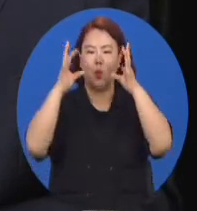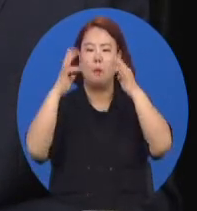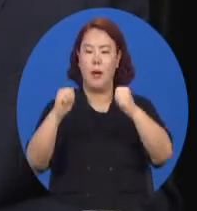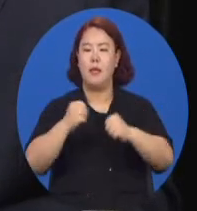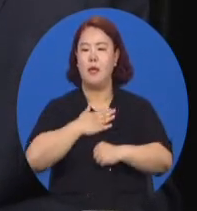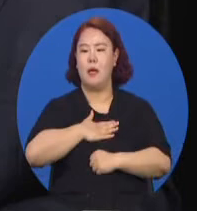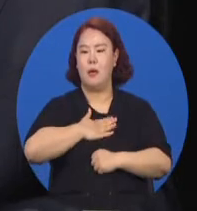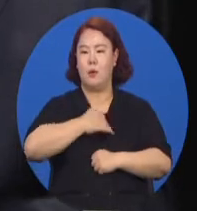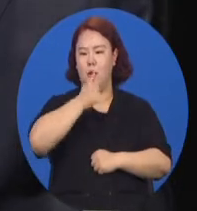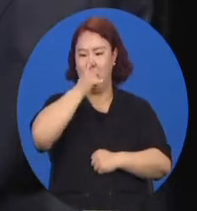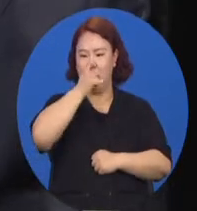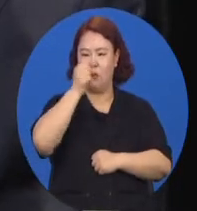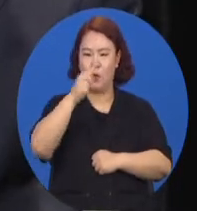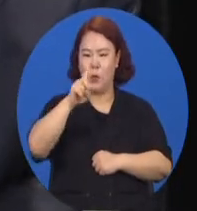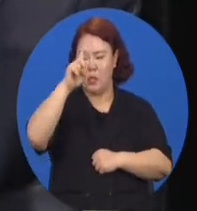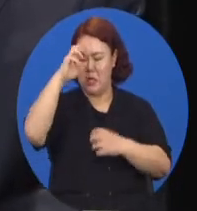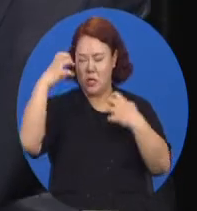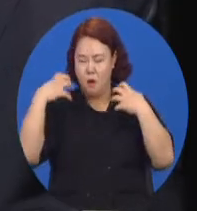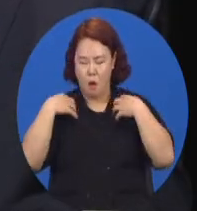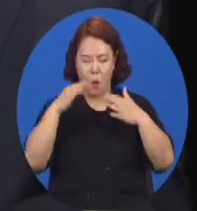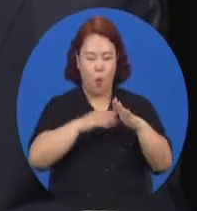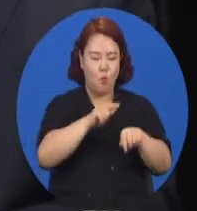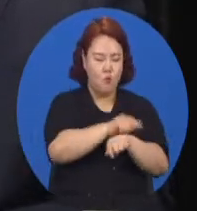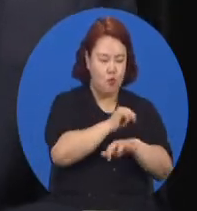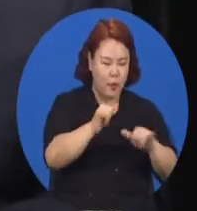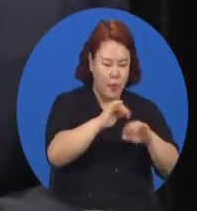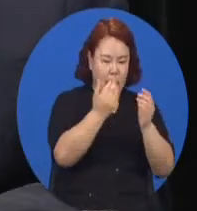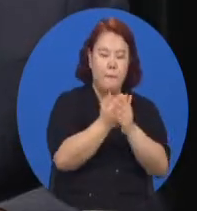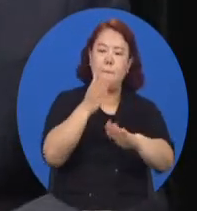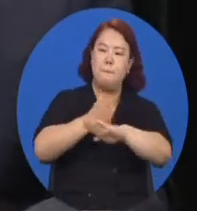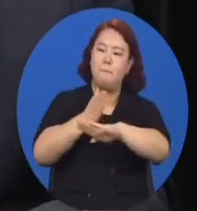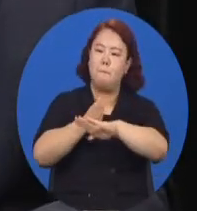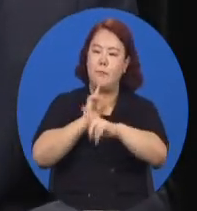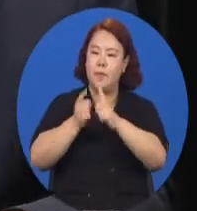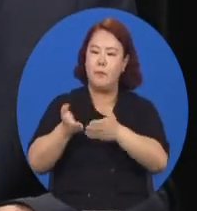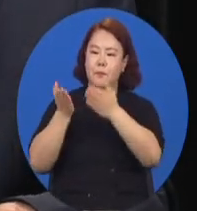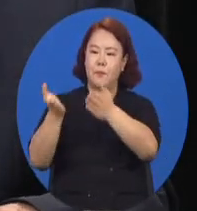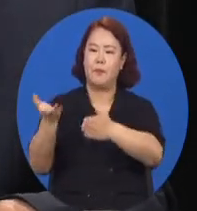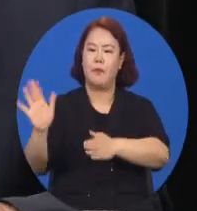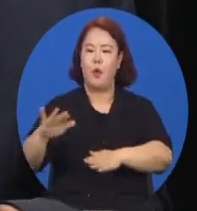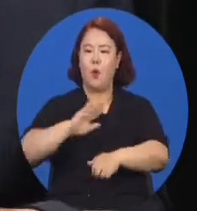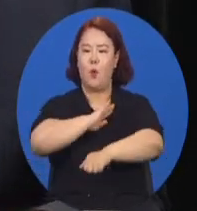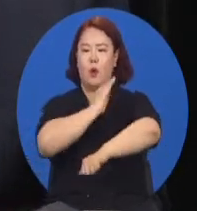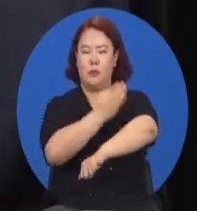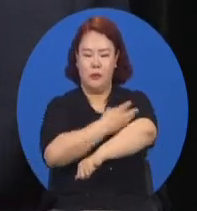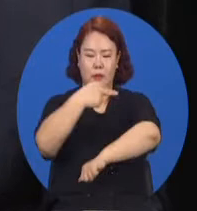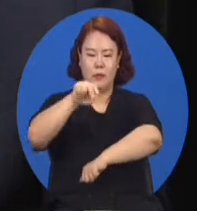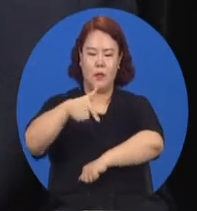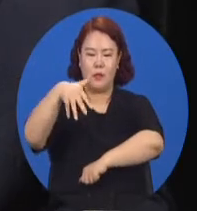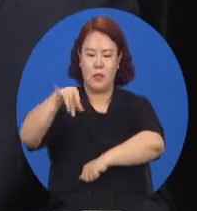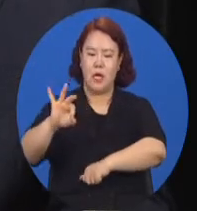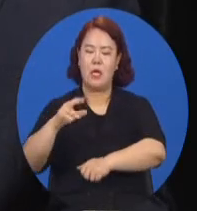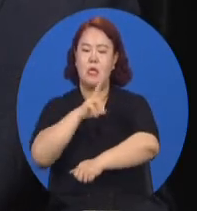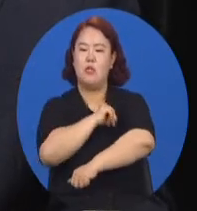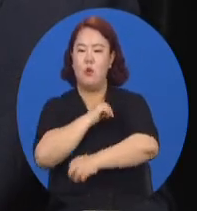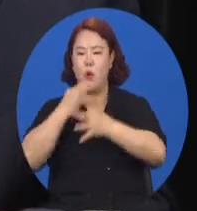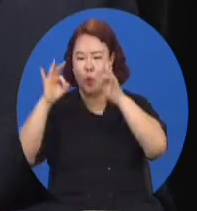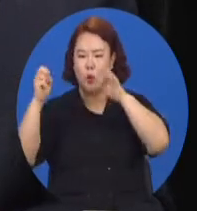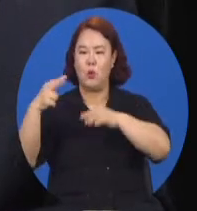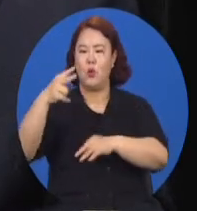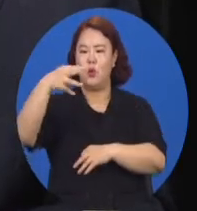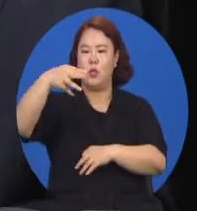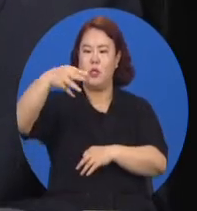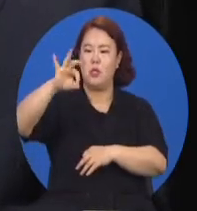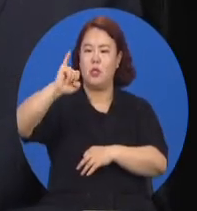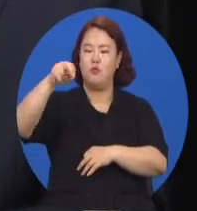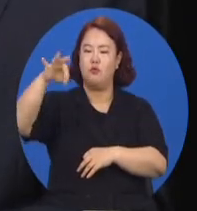것 우리 집행부하고 공무원들 감사를 드립니다. 그러나 거기에는 권석창 의원님, 전 의원 노력, 그다음에 우리 이우삼